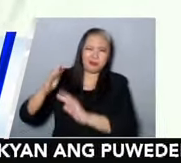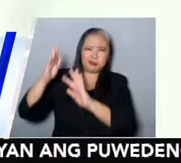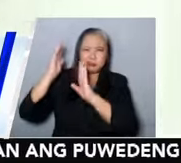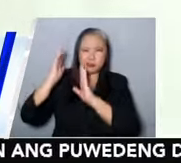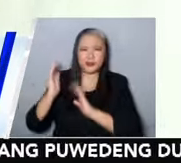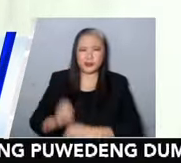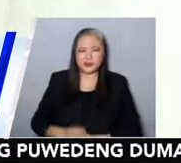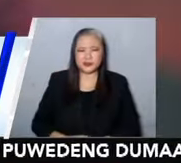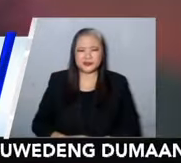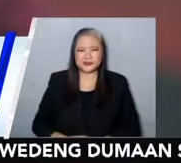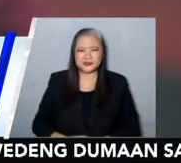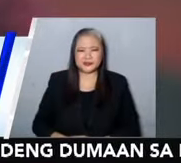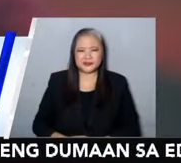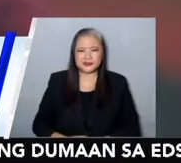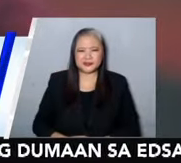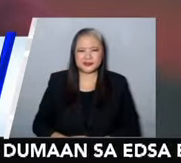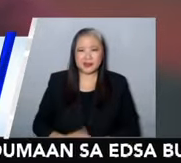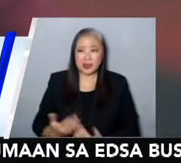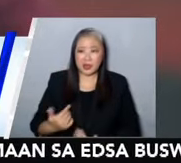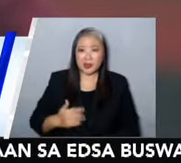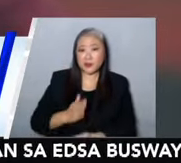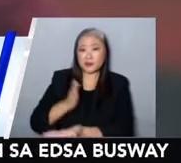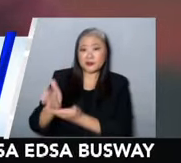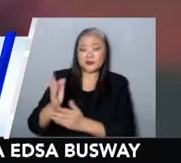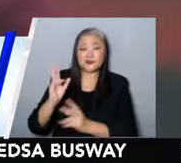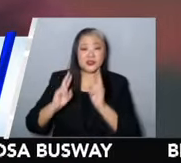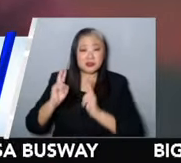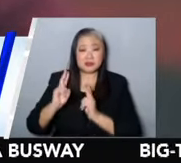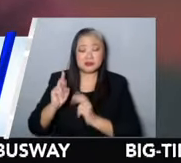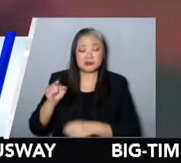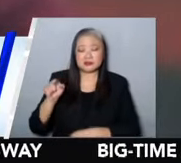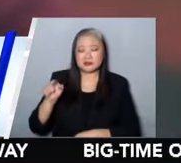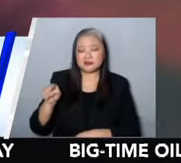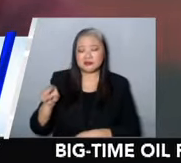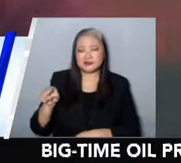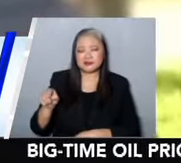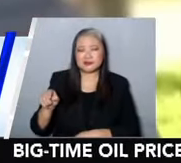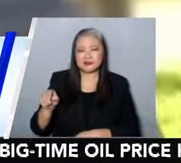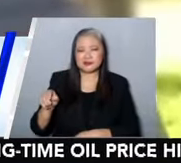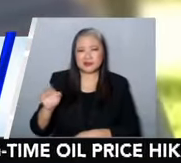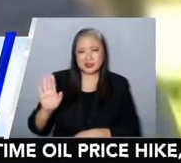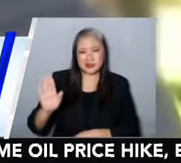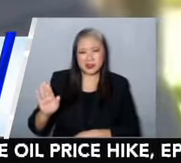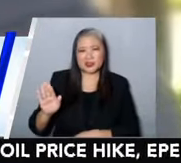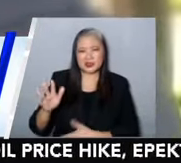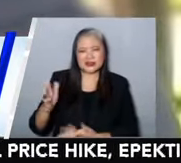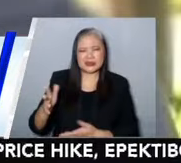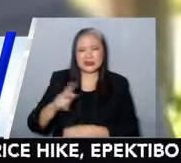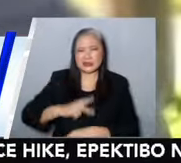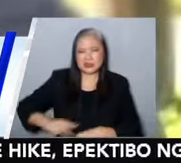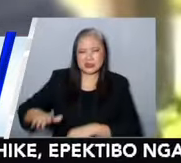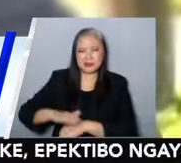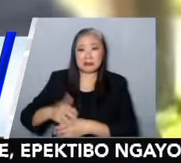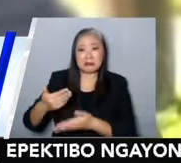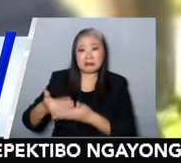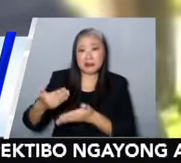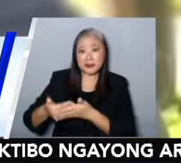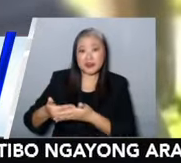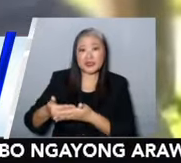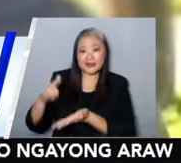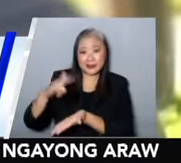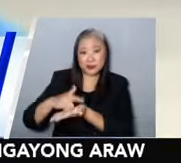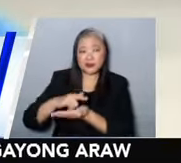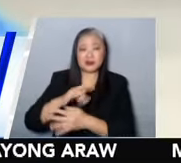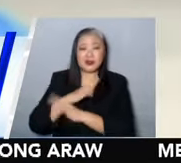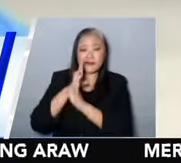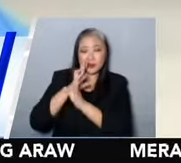nung nakabisita po ko sa kanya doon sa kanyang kingdom, doon sa malapit sa airport ng Davao City. Yes. Doon lang kami